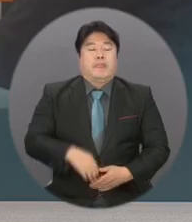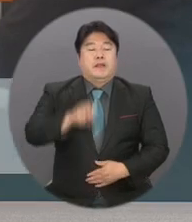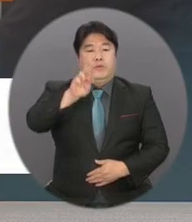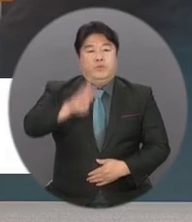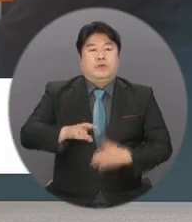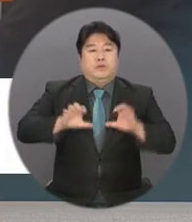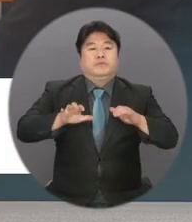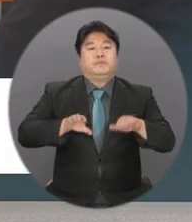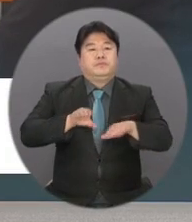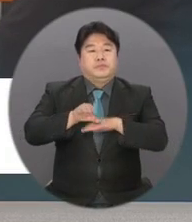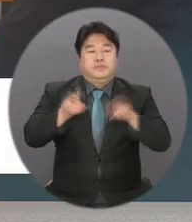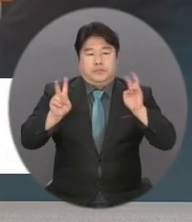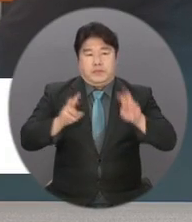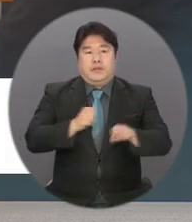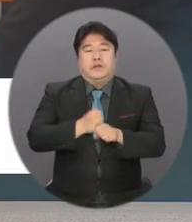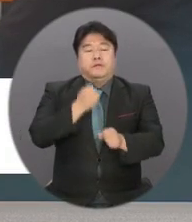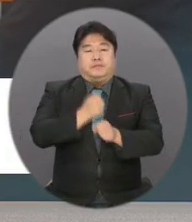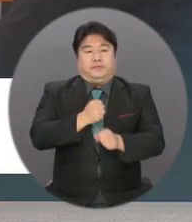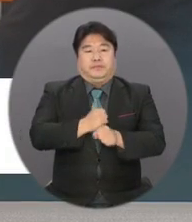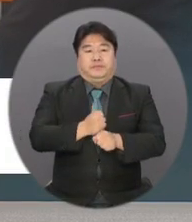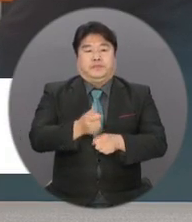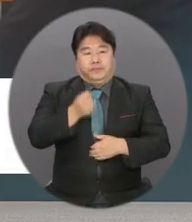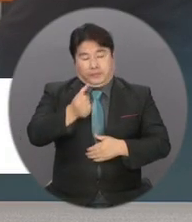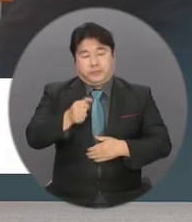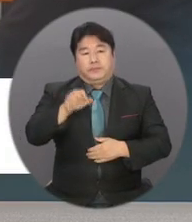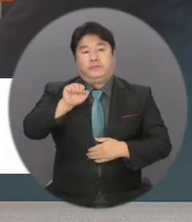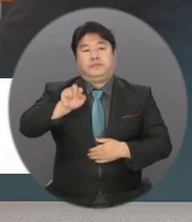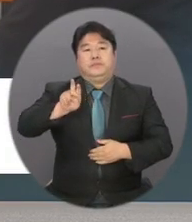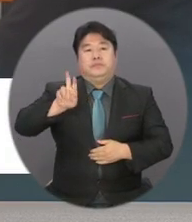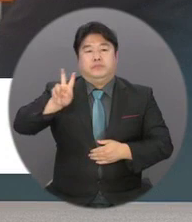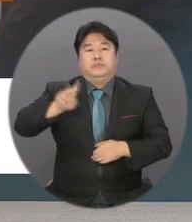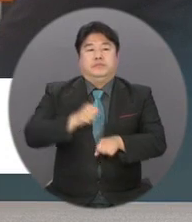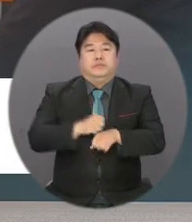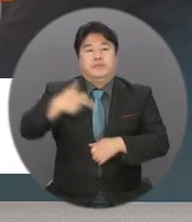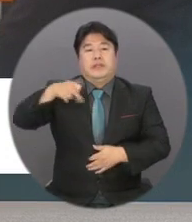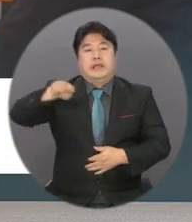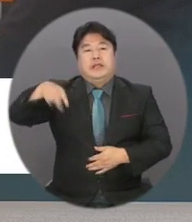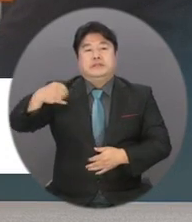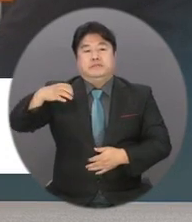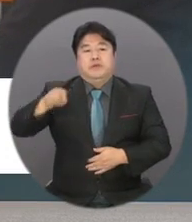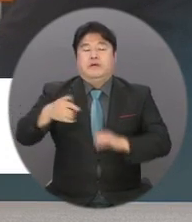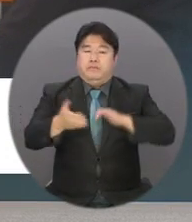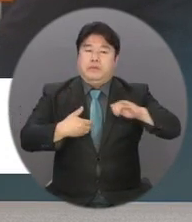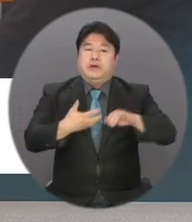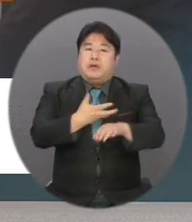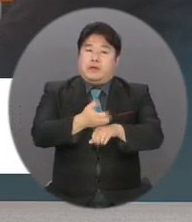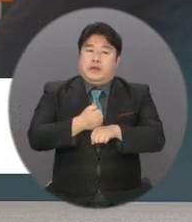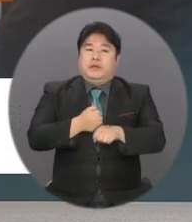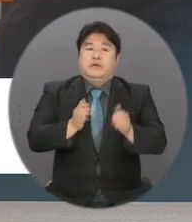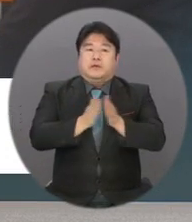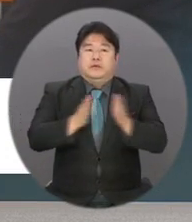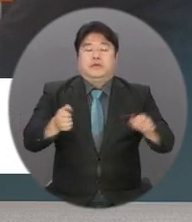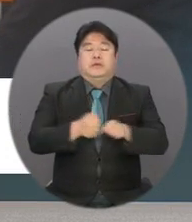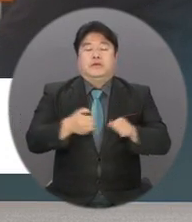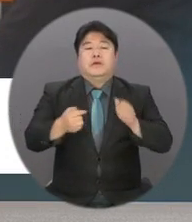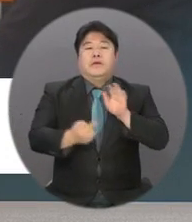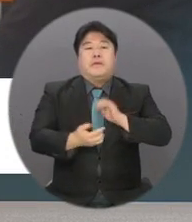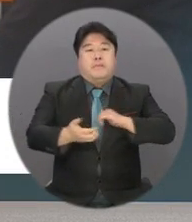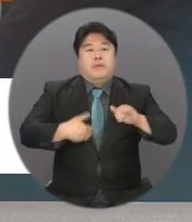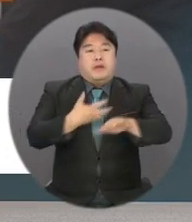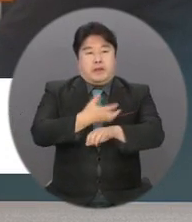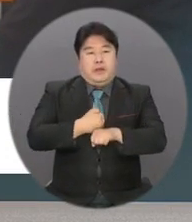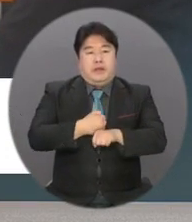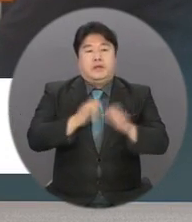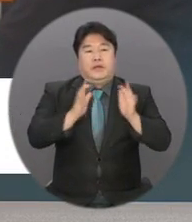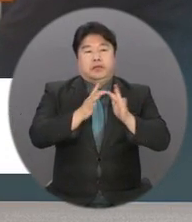광주 글로벌 모터스가 양산하는 경영 sub 캐스퍼 에 대한 사전 예약이 시작됐습니다 사전 이 약은 온라인을